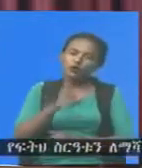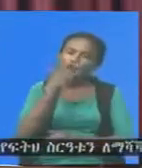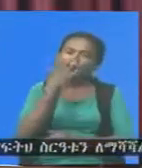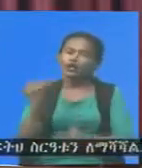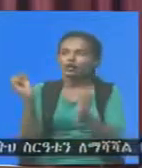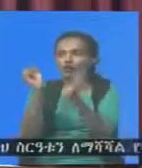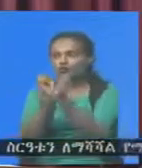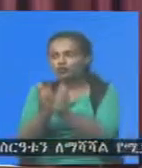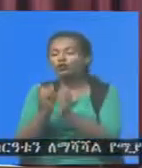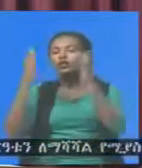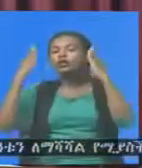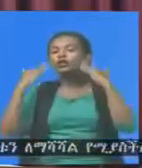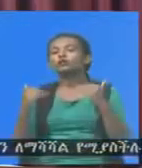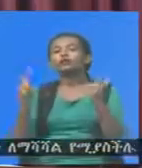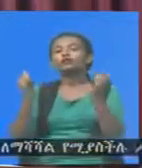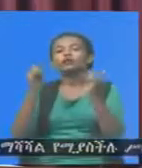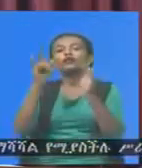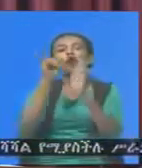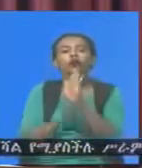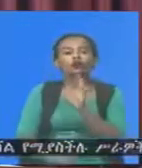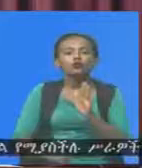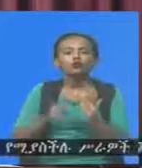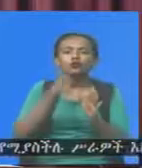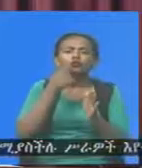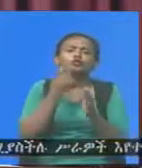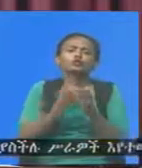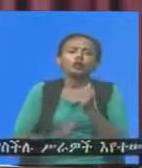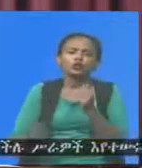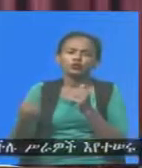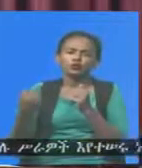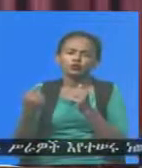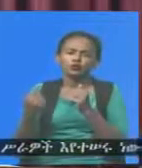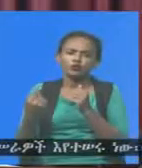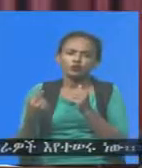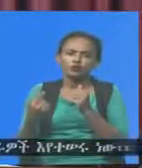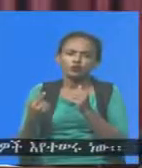ግብጽ ታሰሩ፣ ተዋረዱ ብቻ ነው።